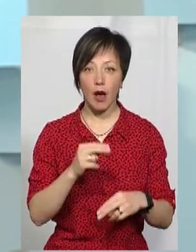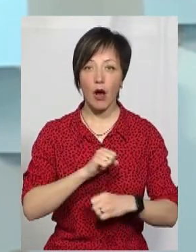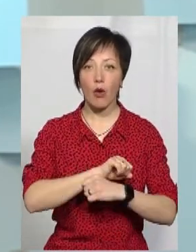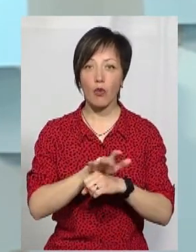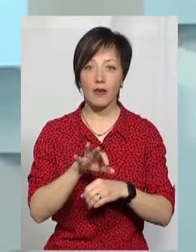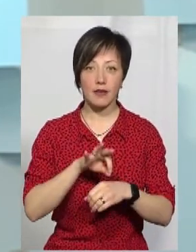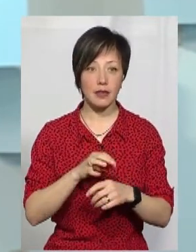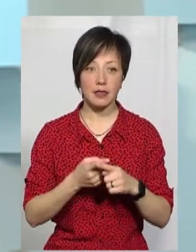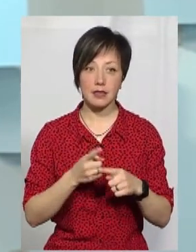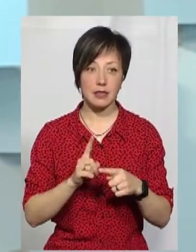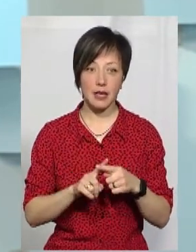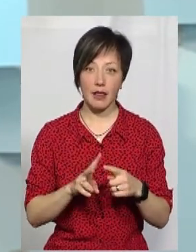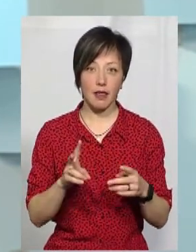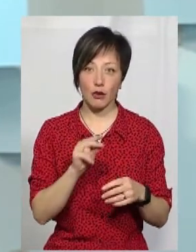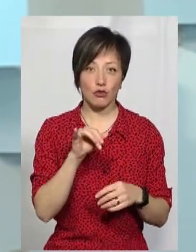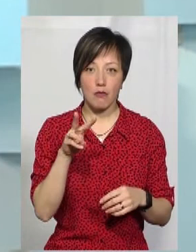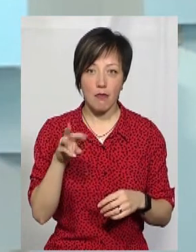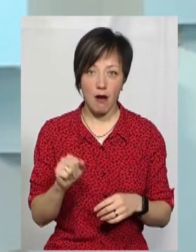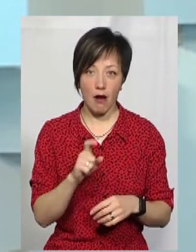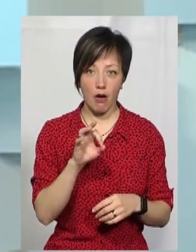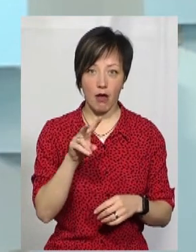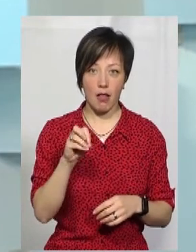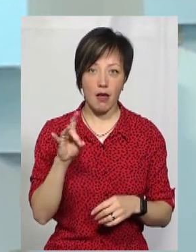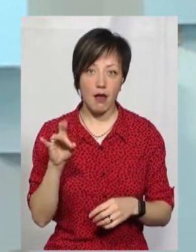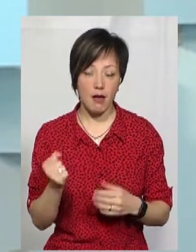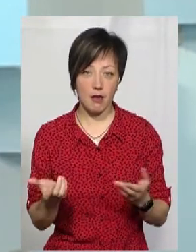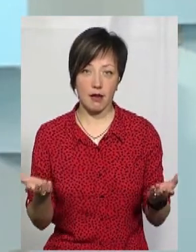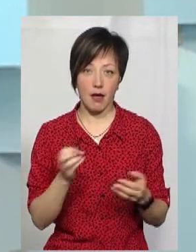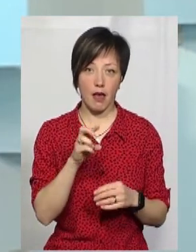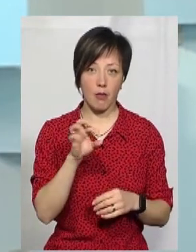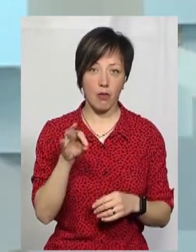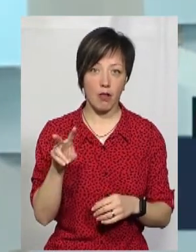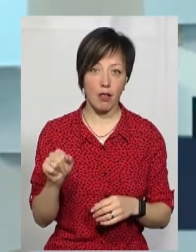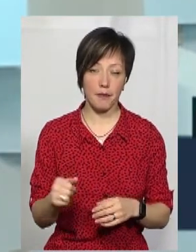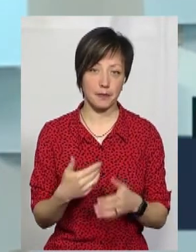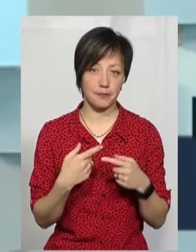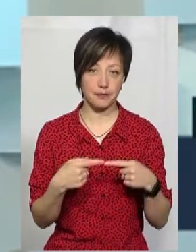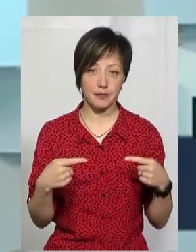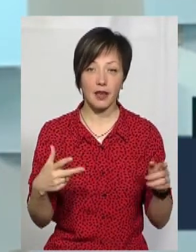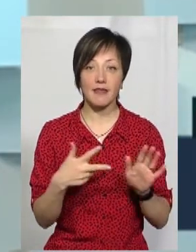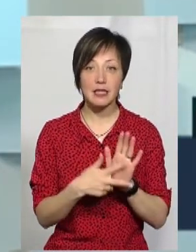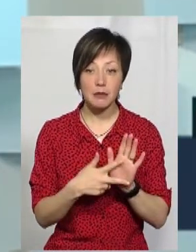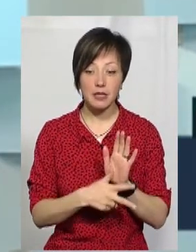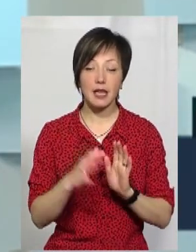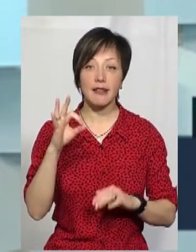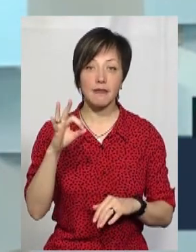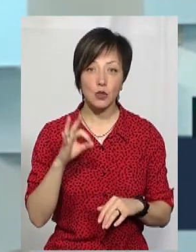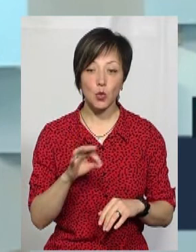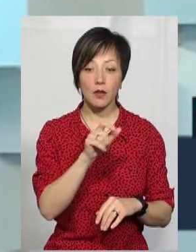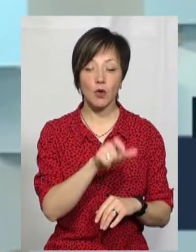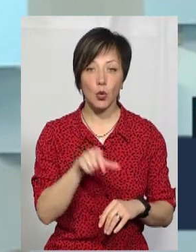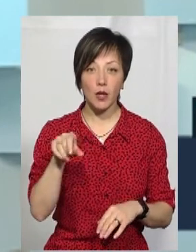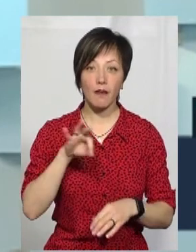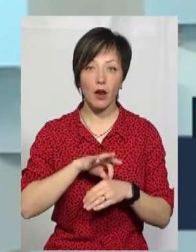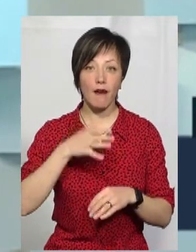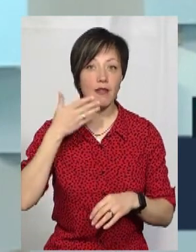коронавірусна інфекція – це не є, на щастя, чума, холера або інші подібні, ебола, там інші подібні захворювання. Тобто 80% людей